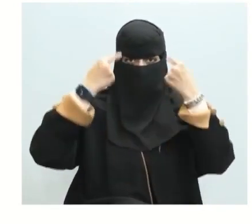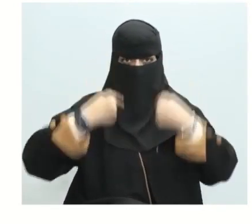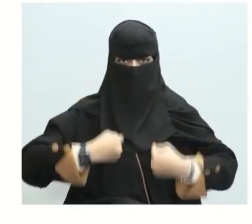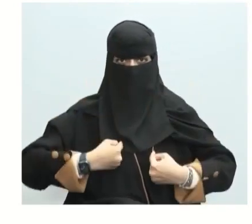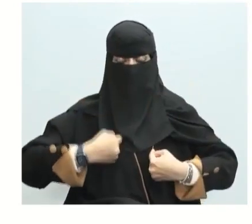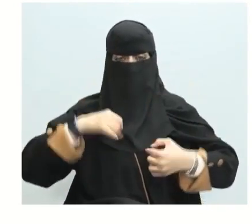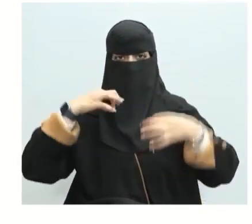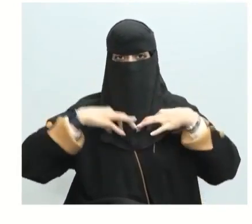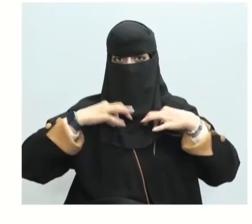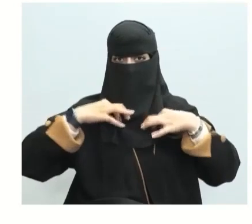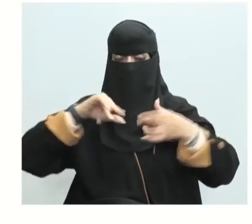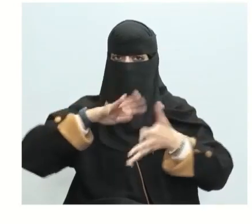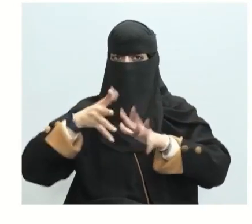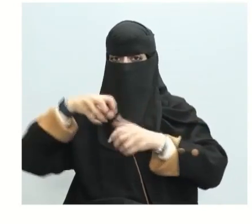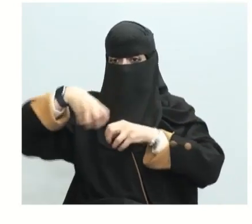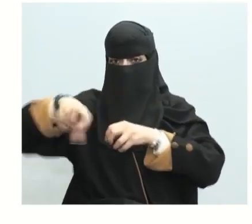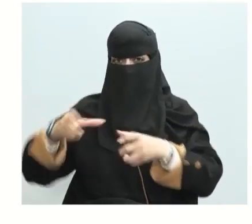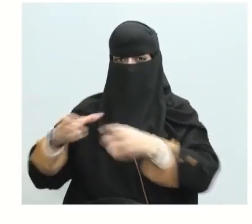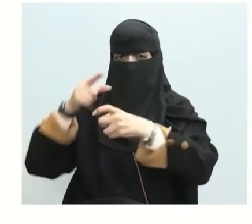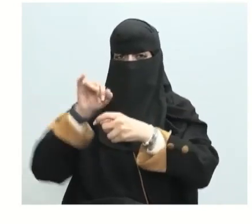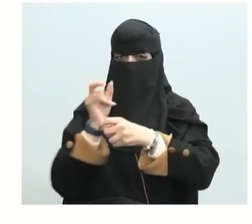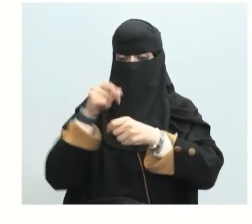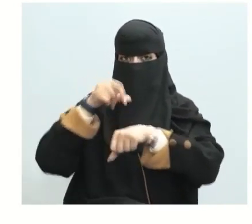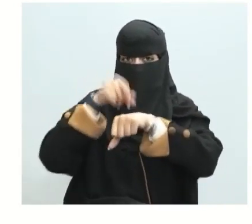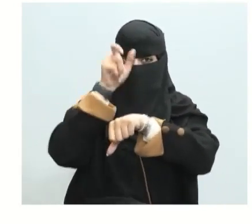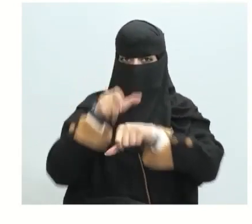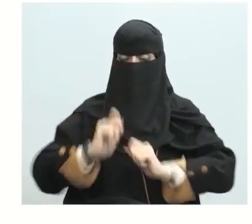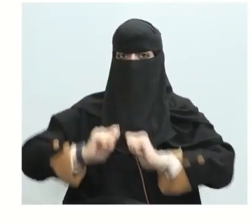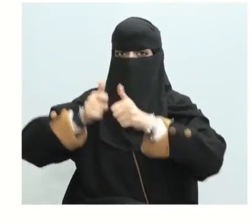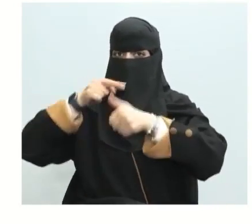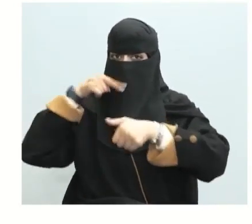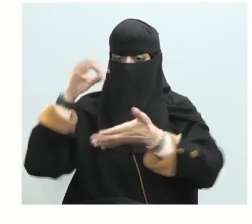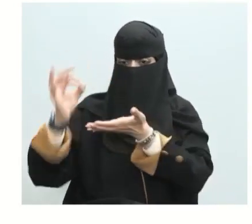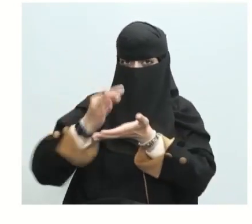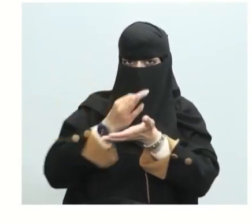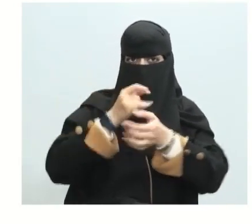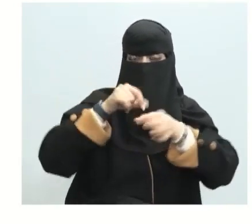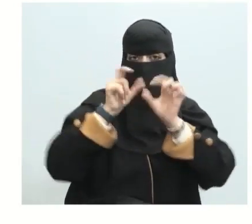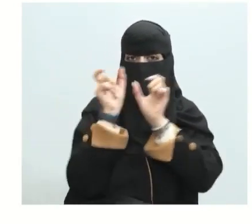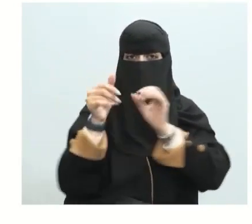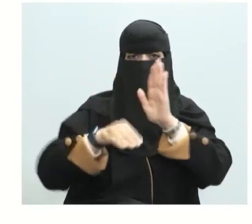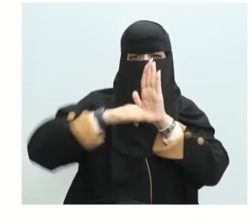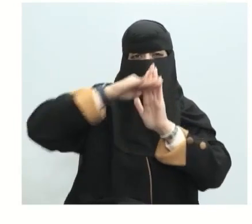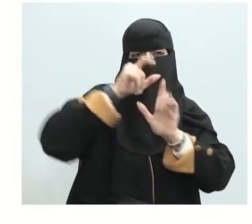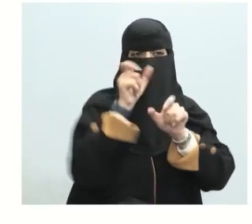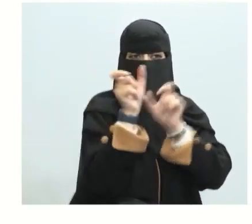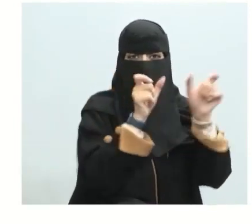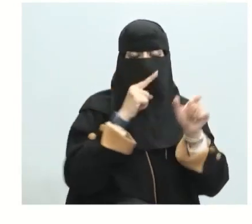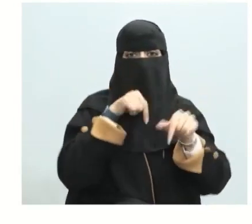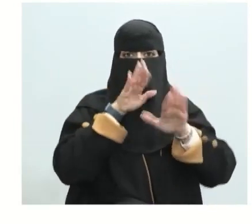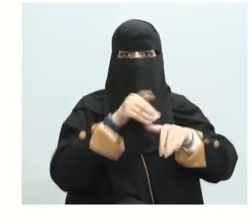او الخياطه فهناك فئه من الناس تستطيع ان تحيك الكلام فياتي كلامها